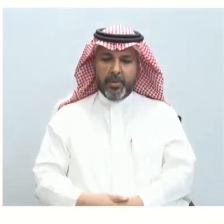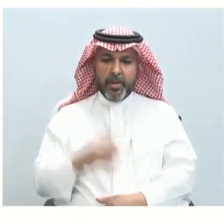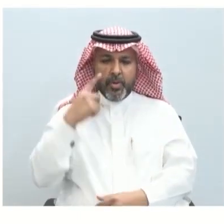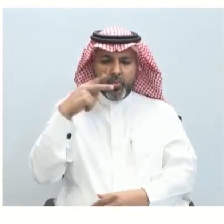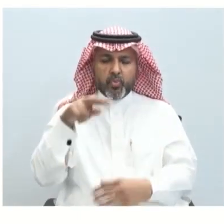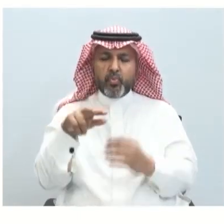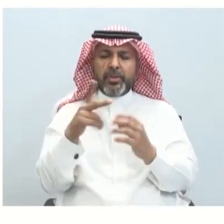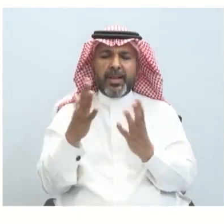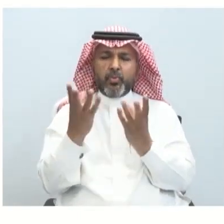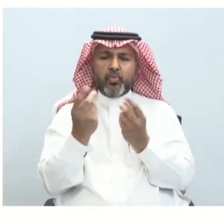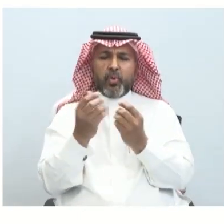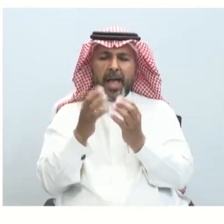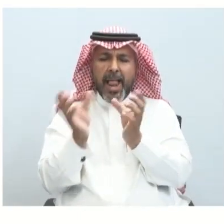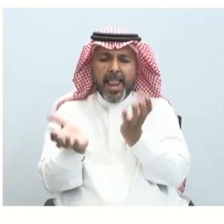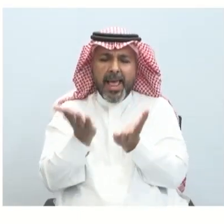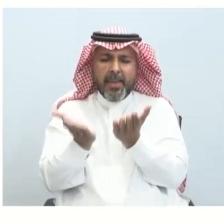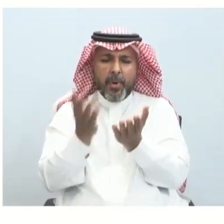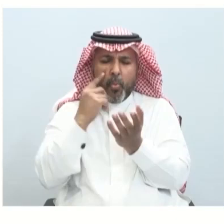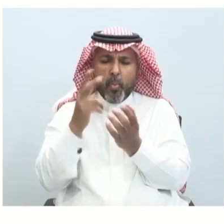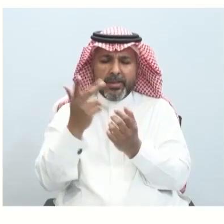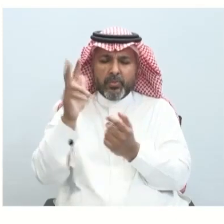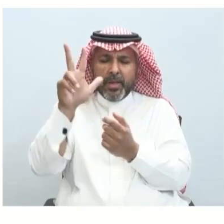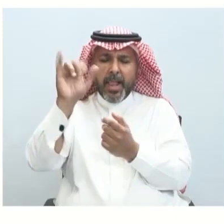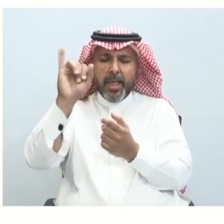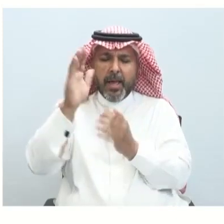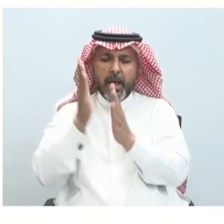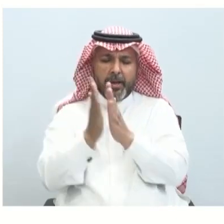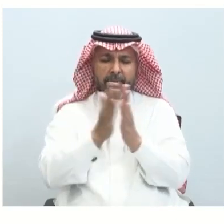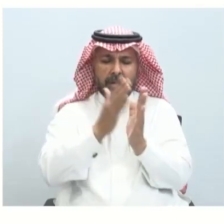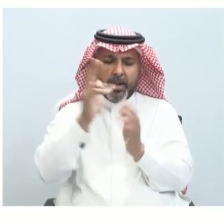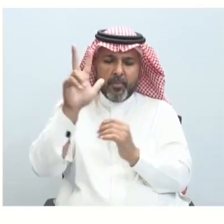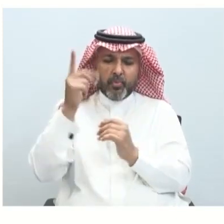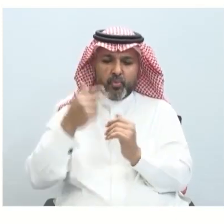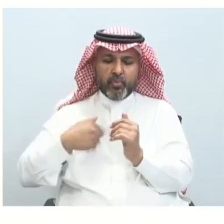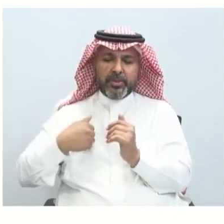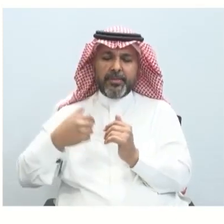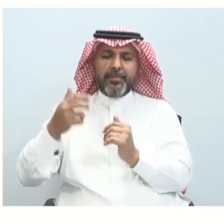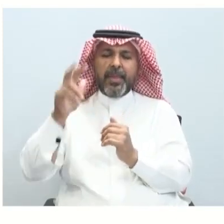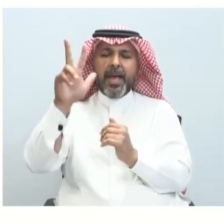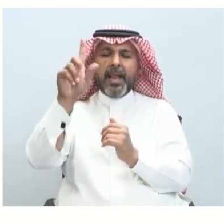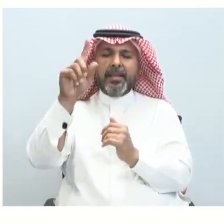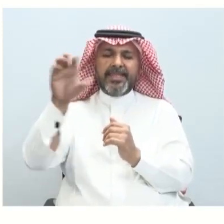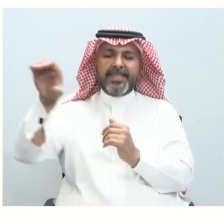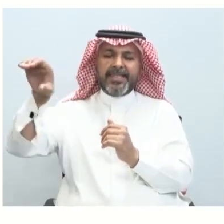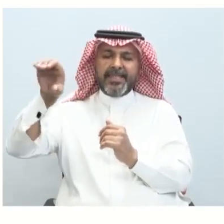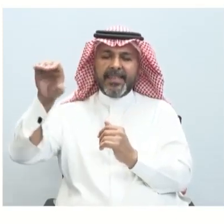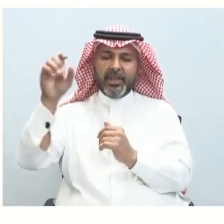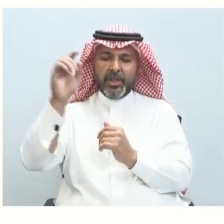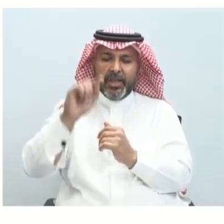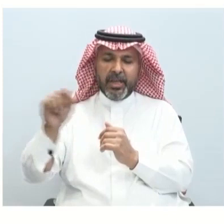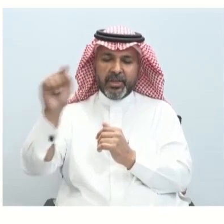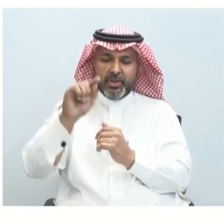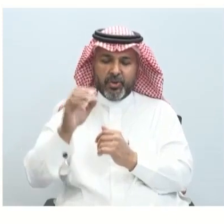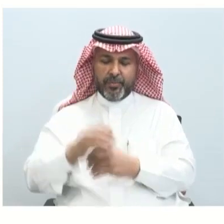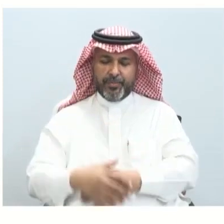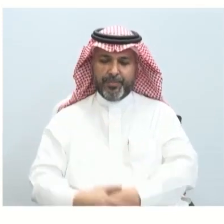تتحكم في مراحل دوره الخليه هي البروتينات والانزيمات في